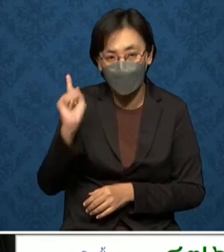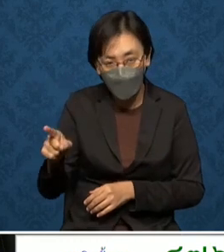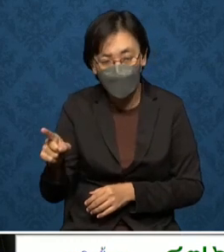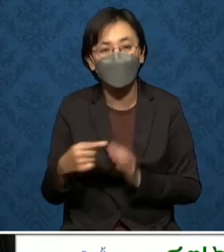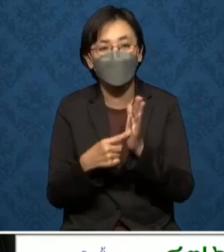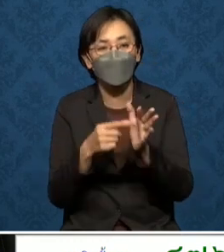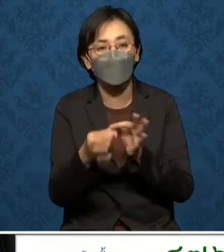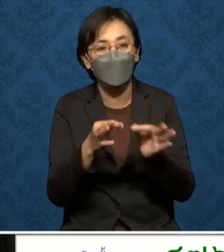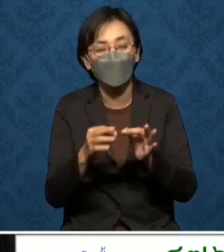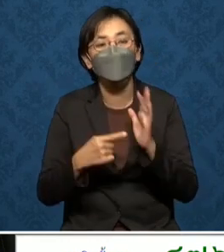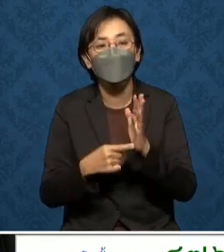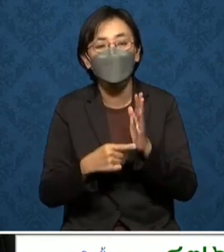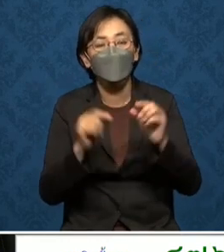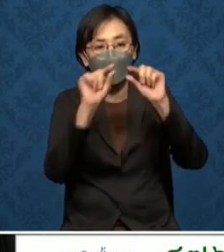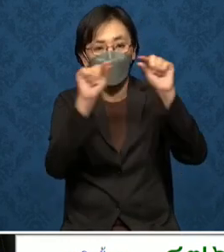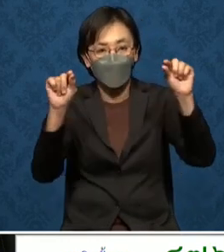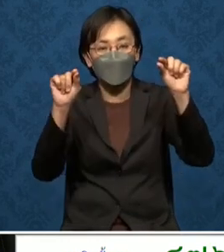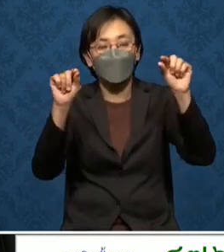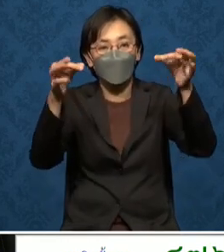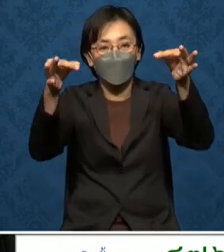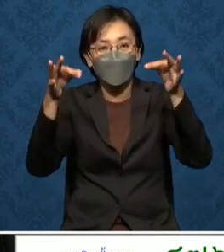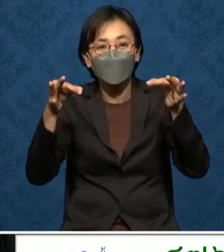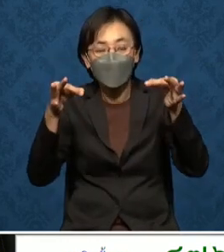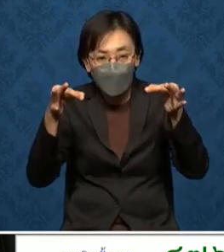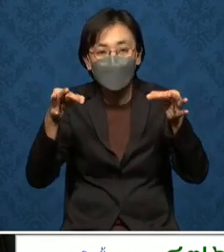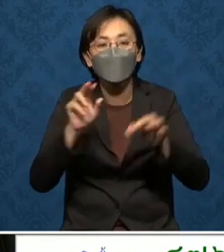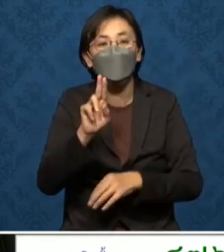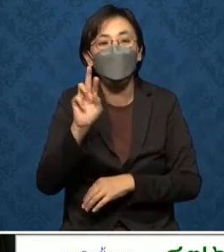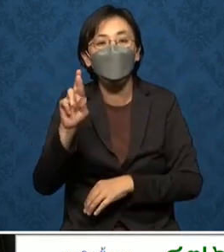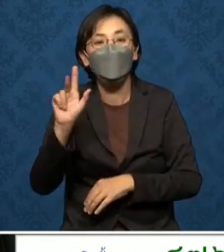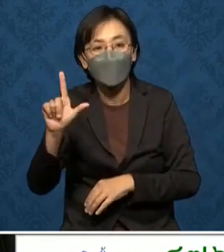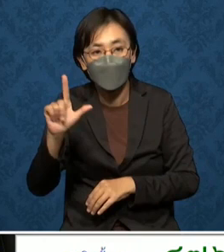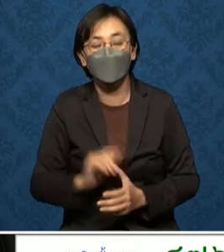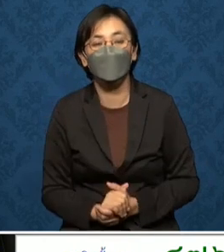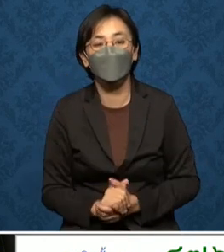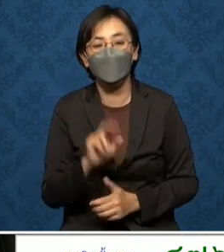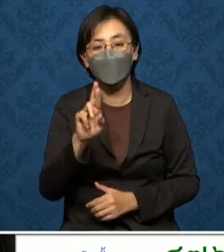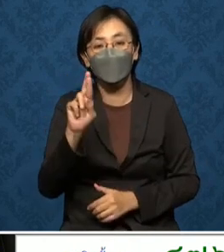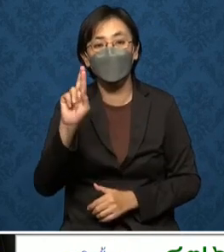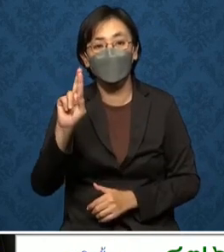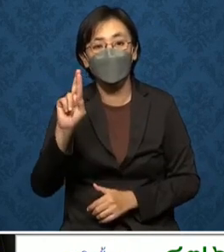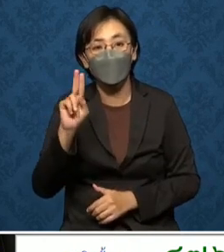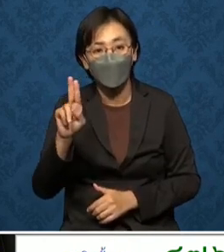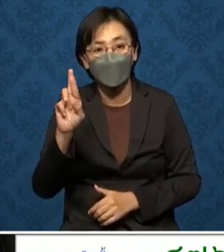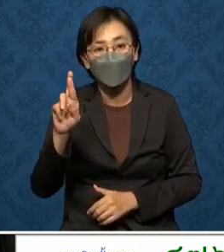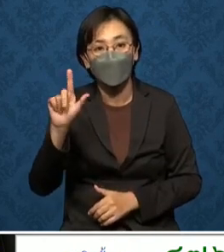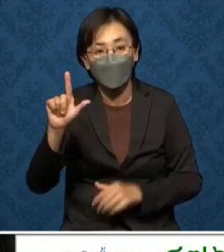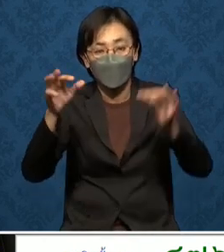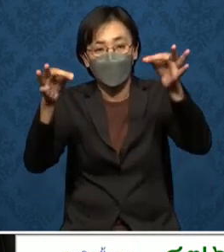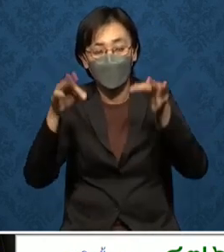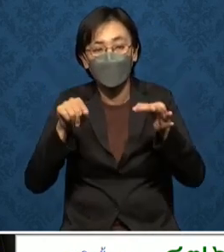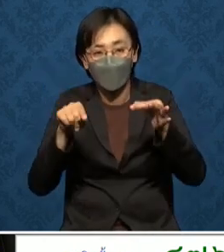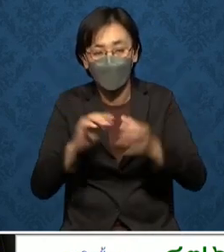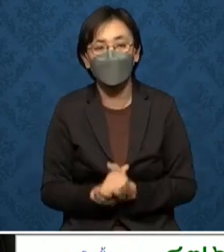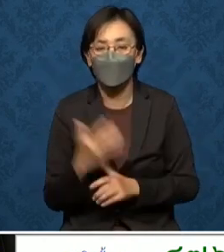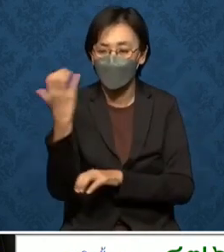ได้จะเป็แพวก URL เป็น Adress ว่าอัไหนททำผิดหอวาข้มูลคอมพเตอ์ที่ตั้งคอมพิ